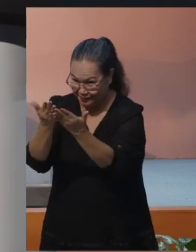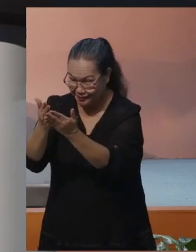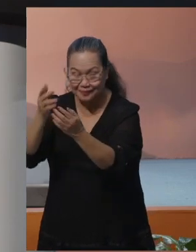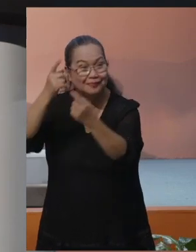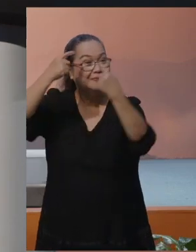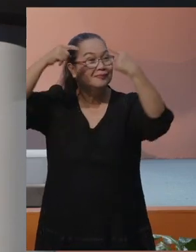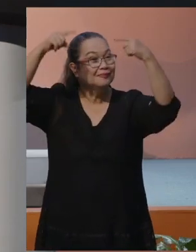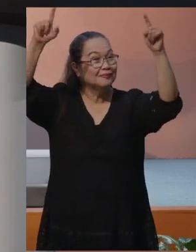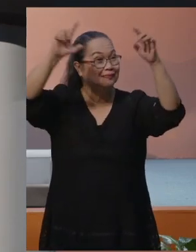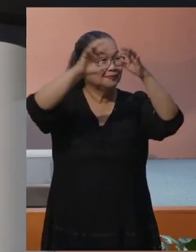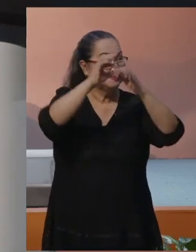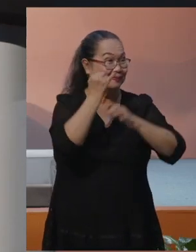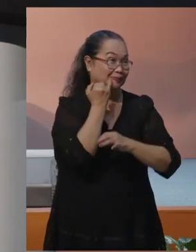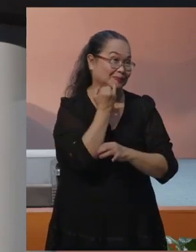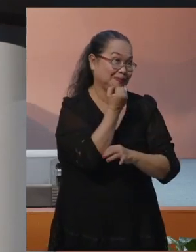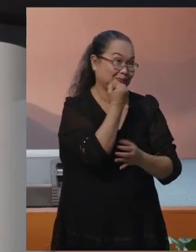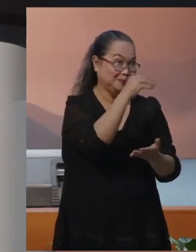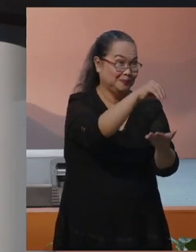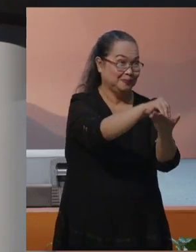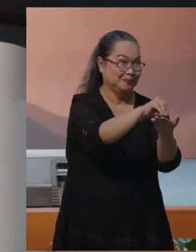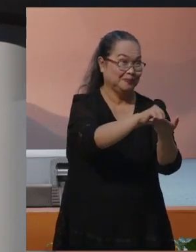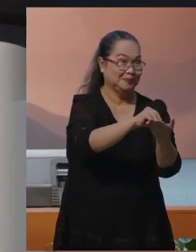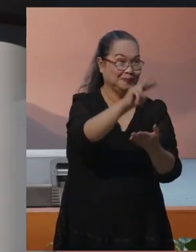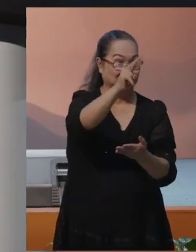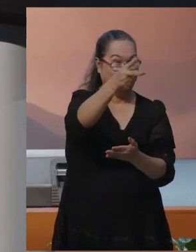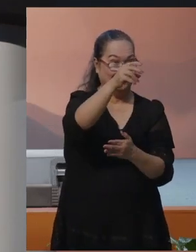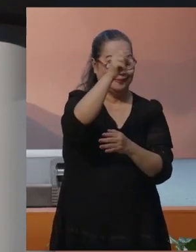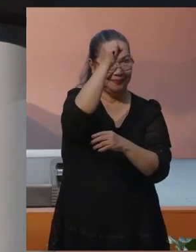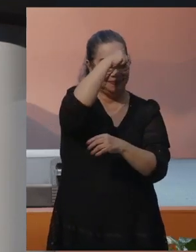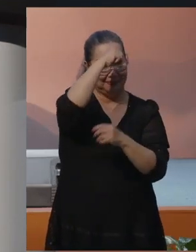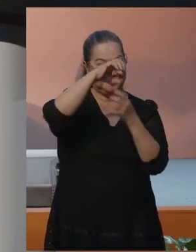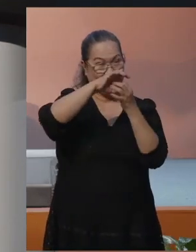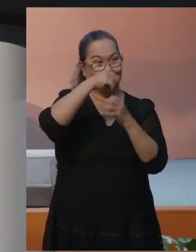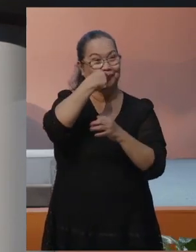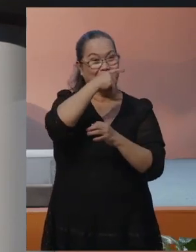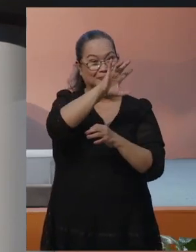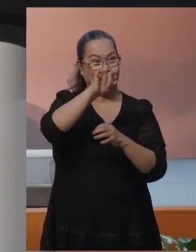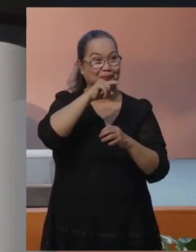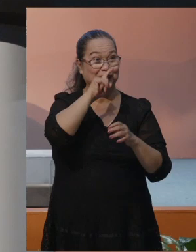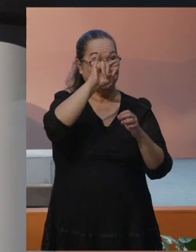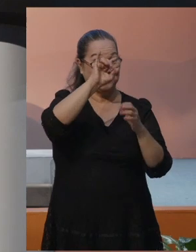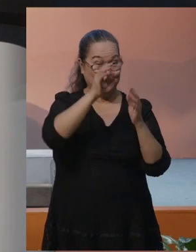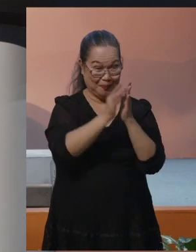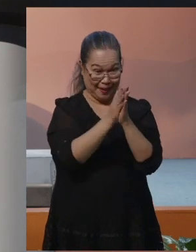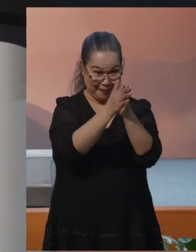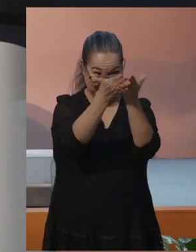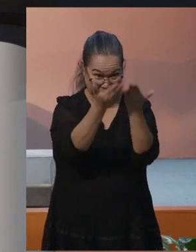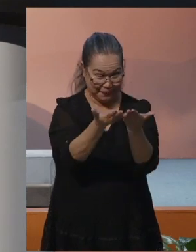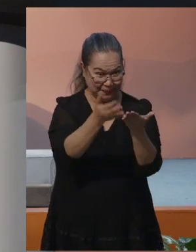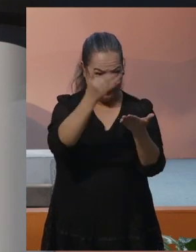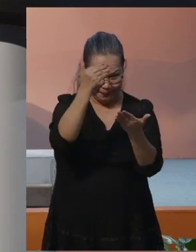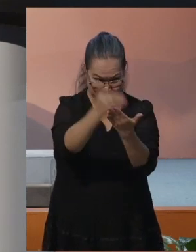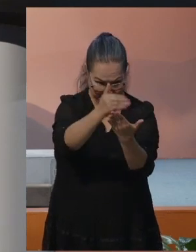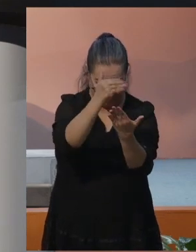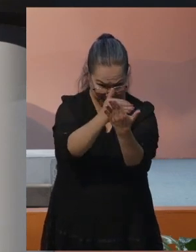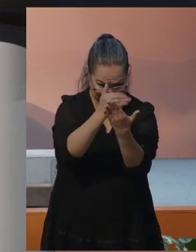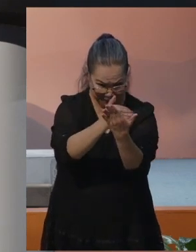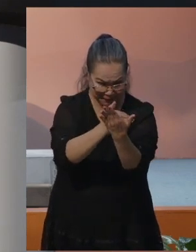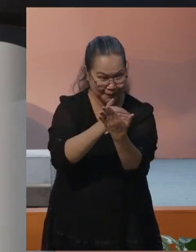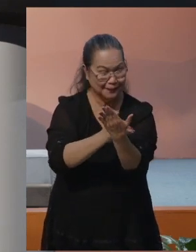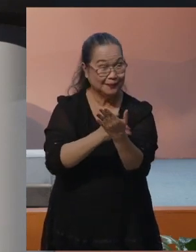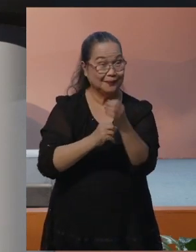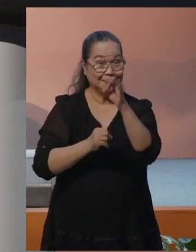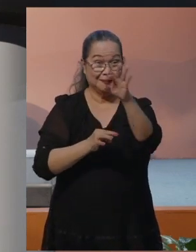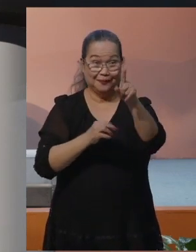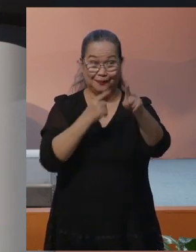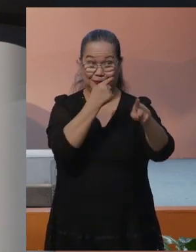Israel. Kinote din siya sa 2 Samuel 1:18, this book of Jashar. Kung naniniwala tayo sa